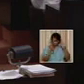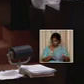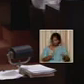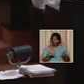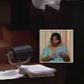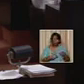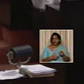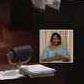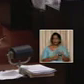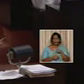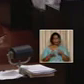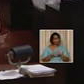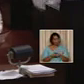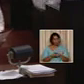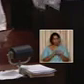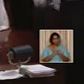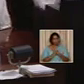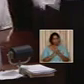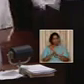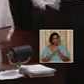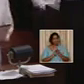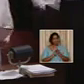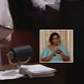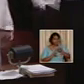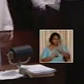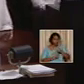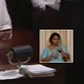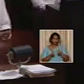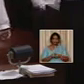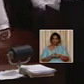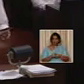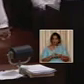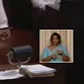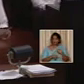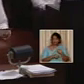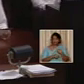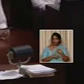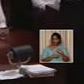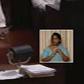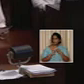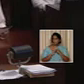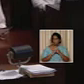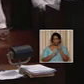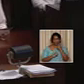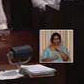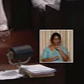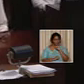තුරුත්. මේට අමතරව ගරු අමාත්‍යතුමනි, ඔබතුමාගේ අවසරය පරිදි මං ගැටලුවක් මතු කරන්න